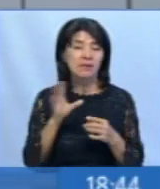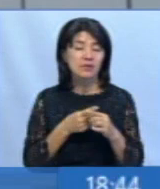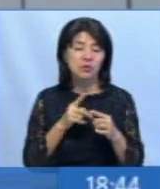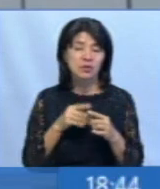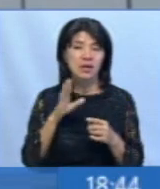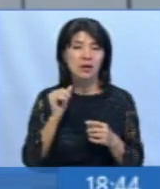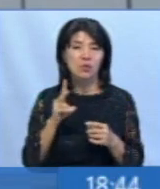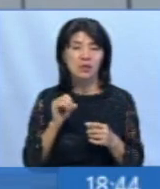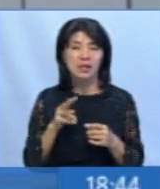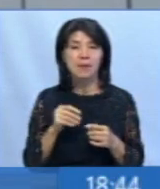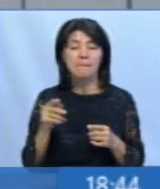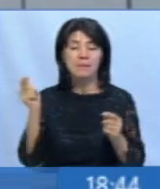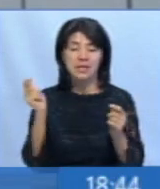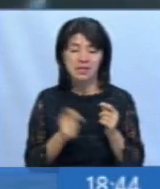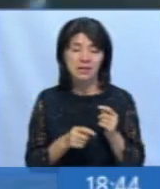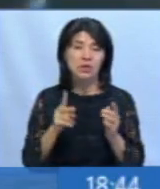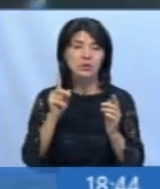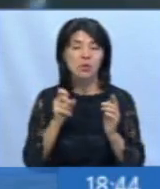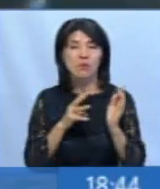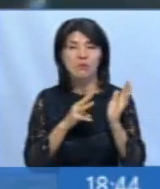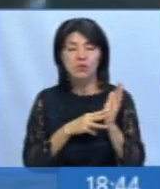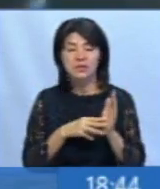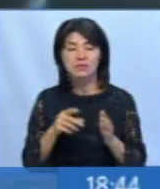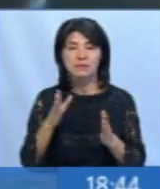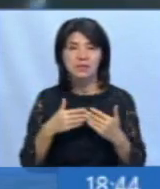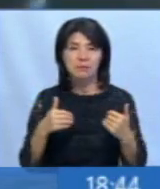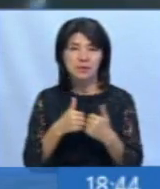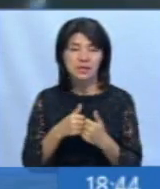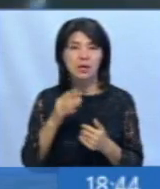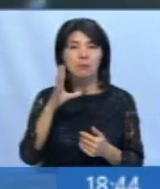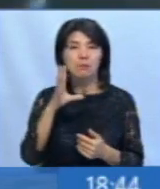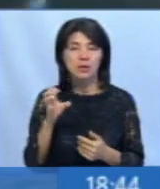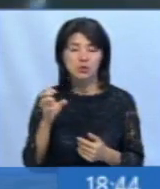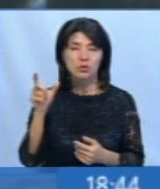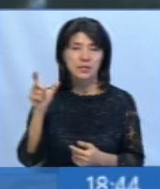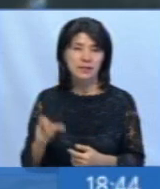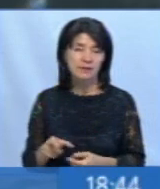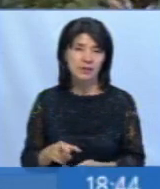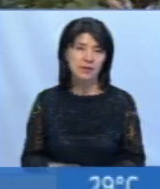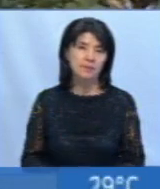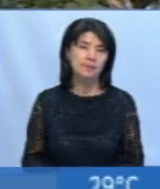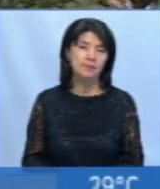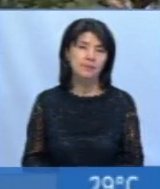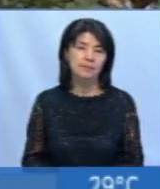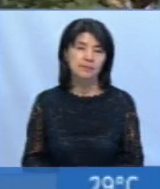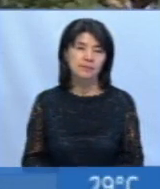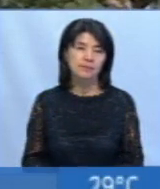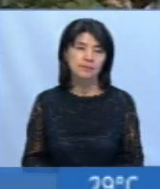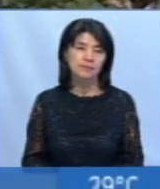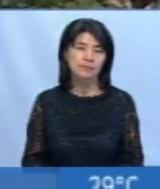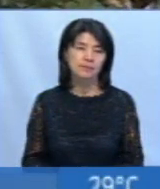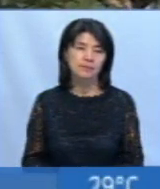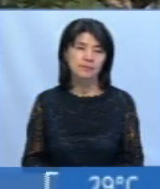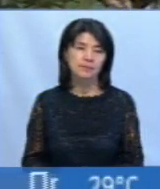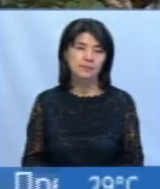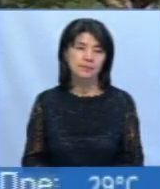переехало 108 семей, это порядка 500 человек. Вероника Вишневская, Аяулым Рахимжанова, Амир Ерланула, Ертыс Ахпарат из